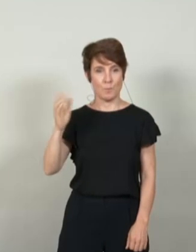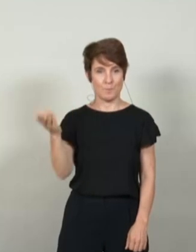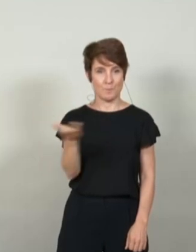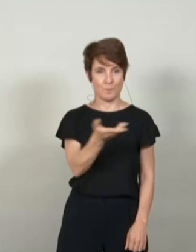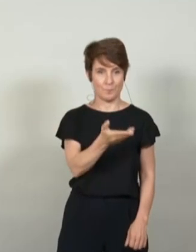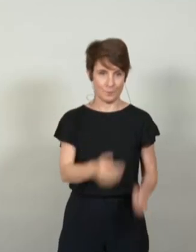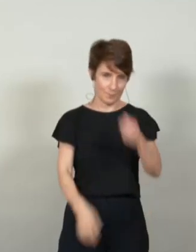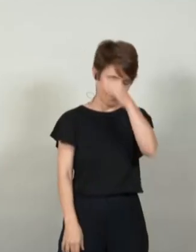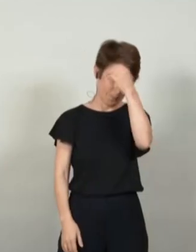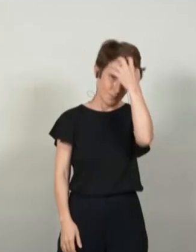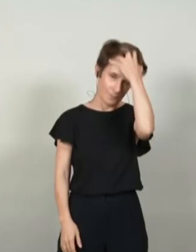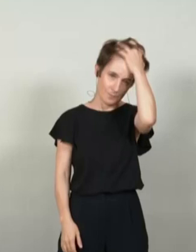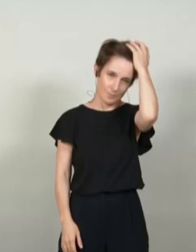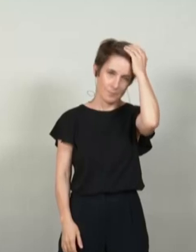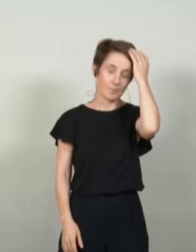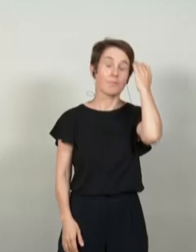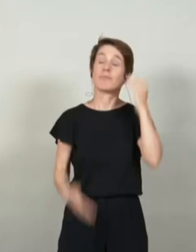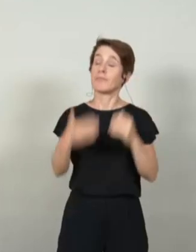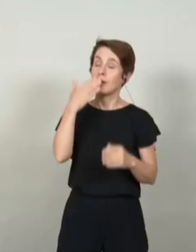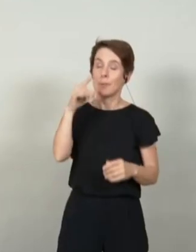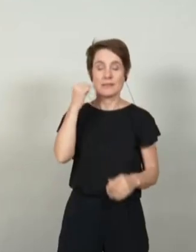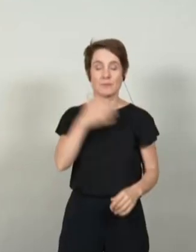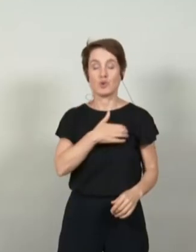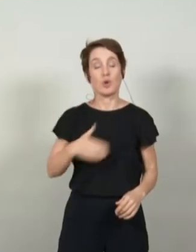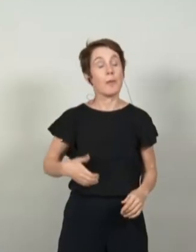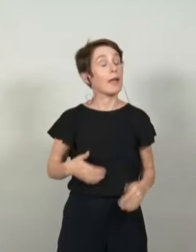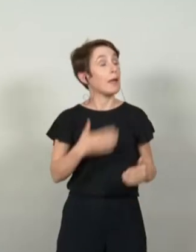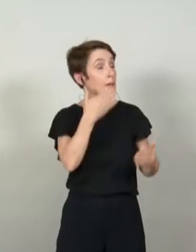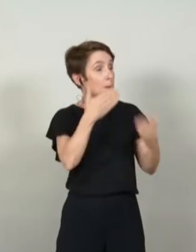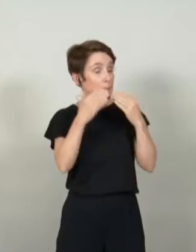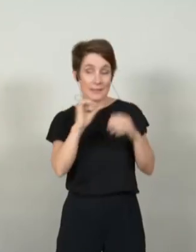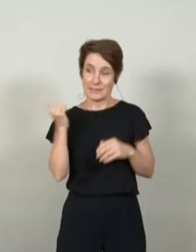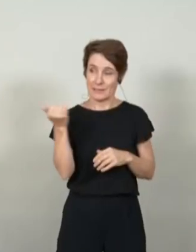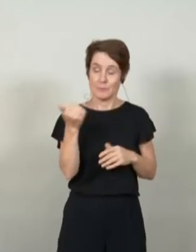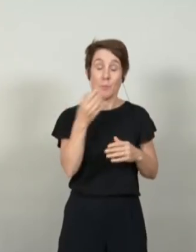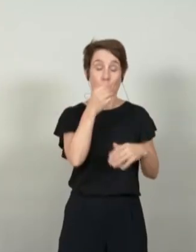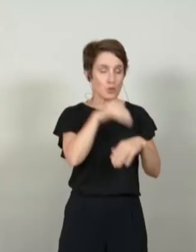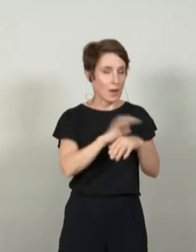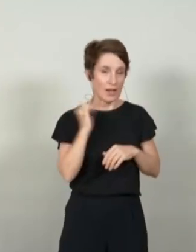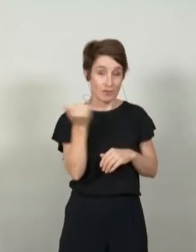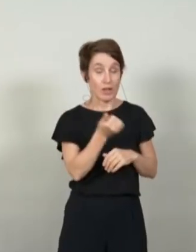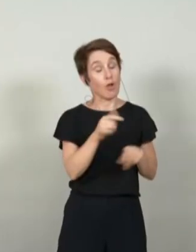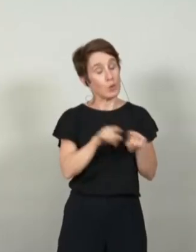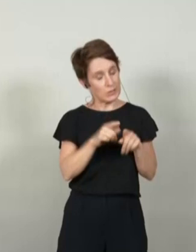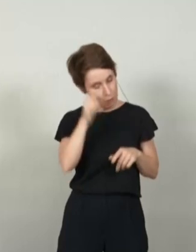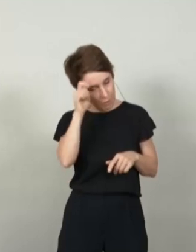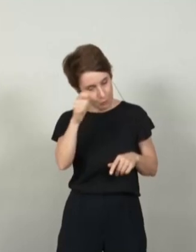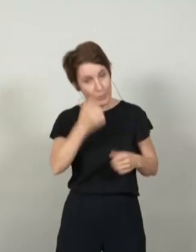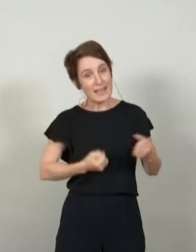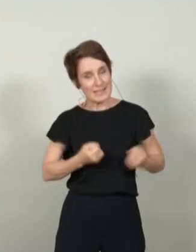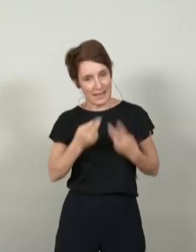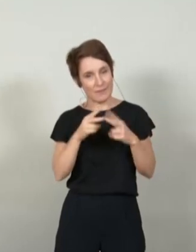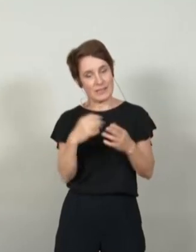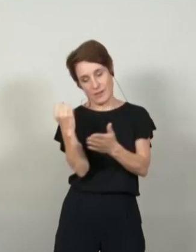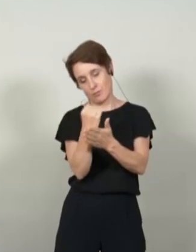merci Monsieur le Maire bonsoir et à tous et à toutes pour commencer je voudrais remercier les services pour la qualité du document qui nous a été présenté je crois qu'on